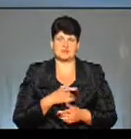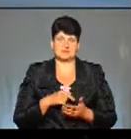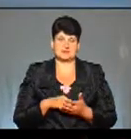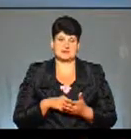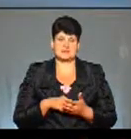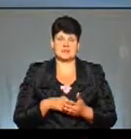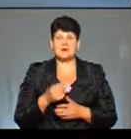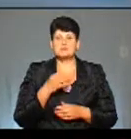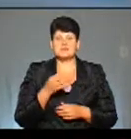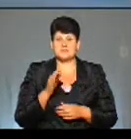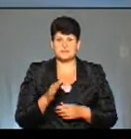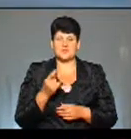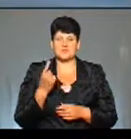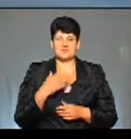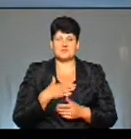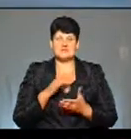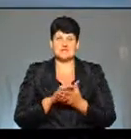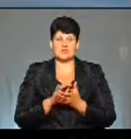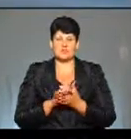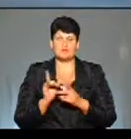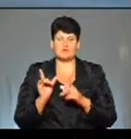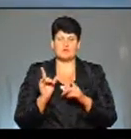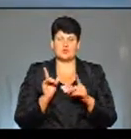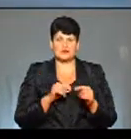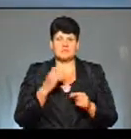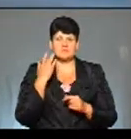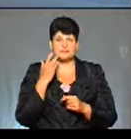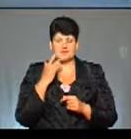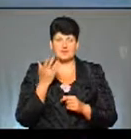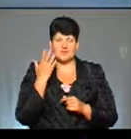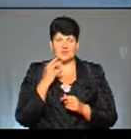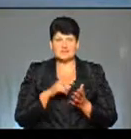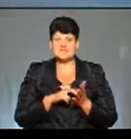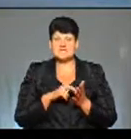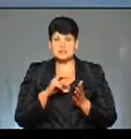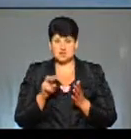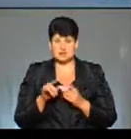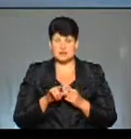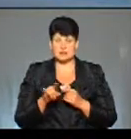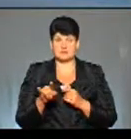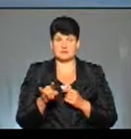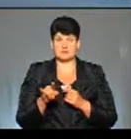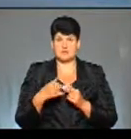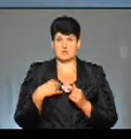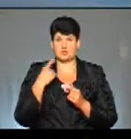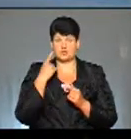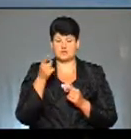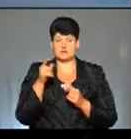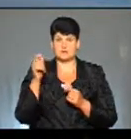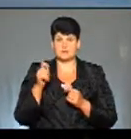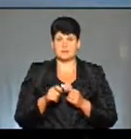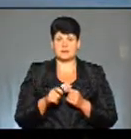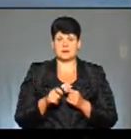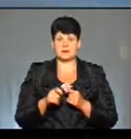вам скажу. Один мій знайомий поїхав, власне, в Америку. Він коли зійшов з літака, він каже, я подумав, що я приїхав в країну, де